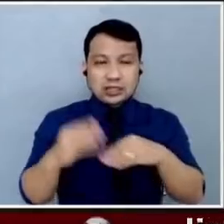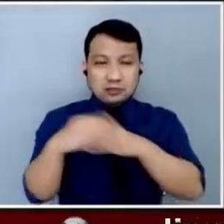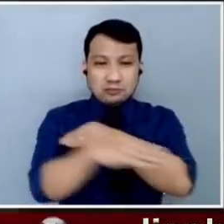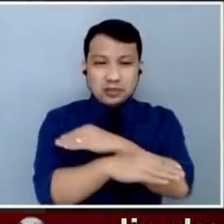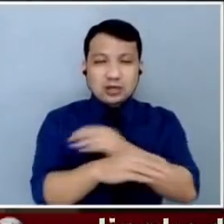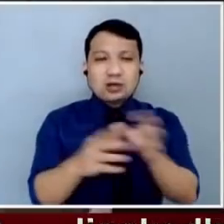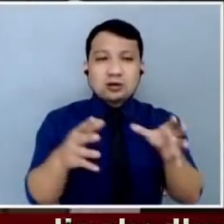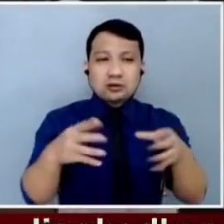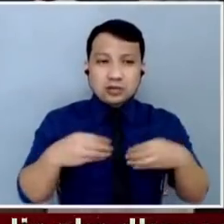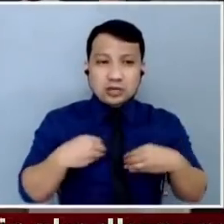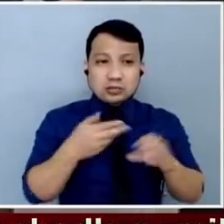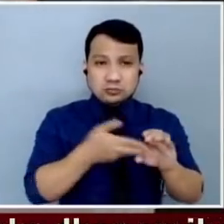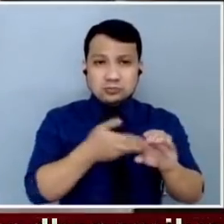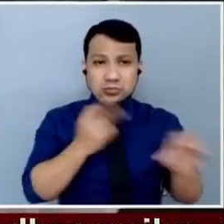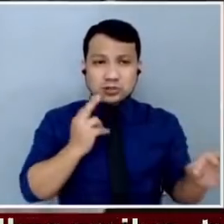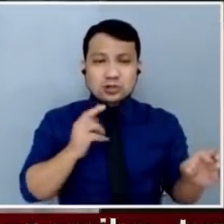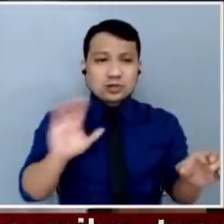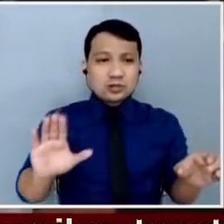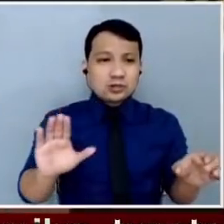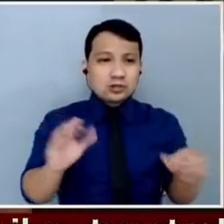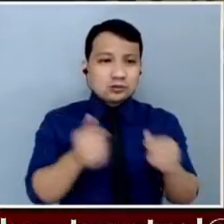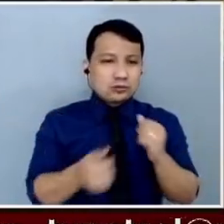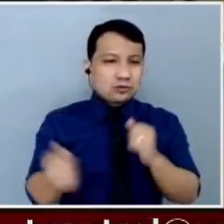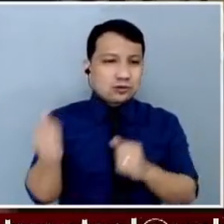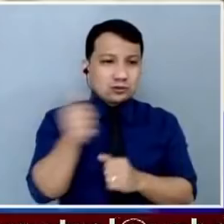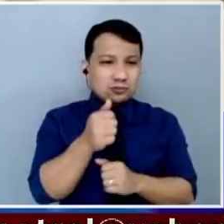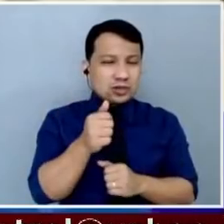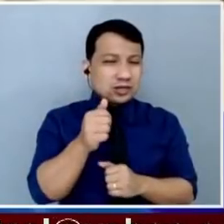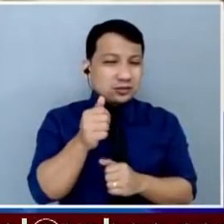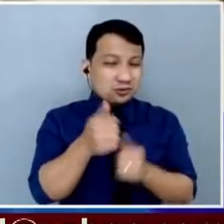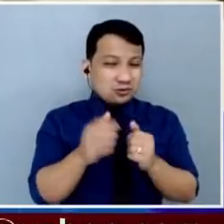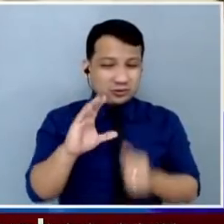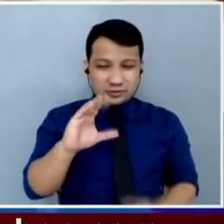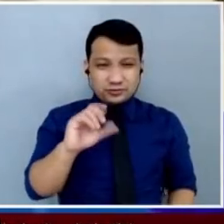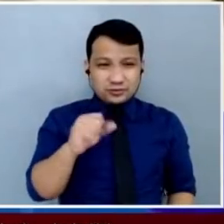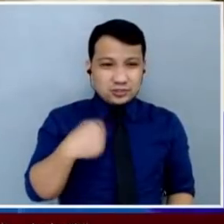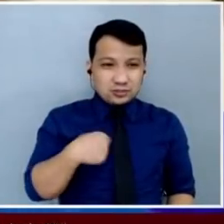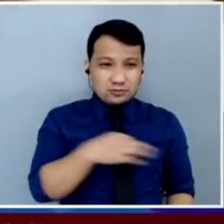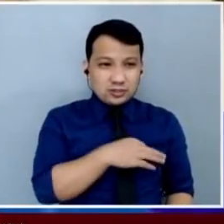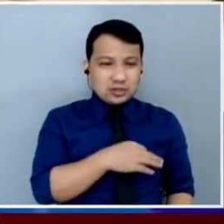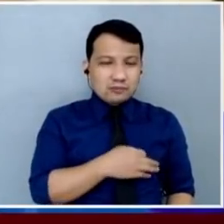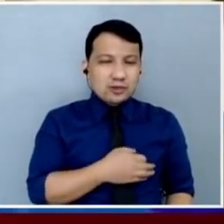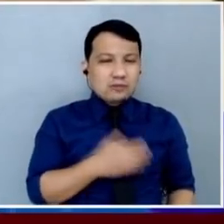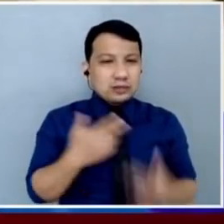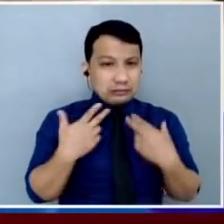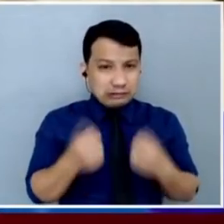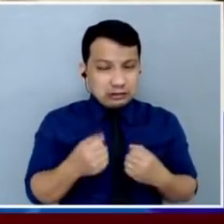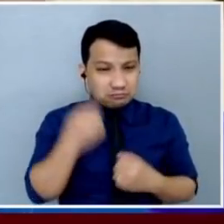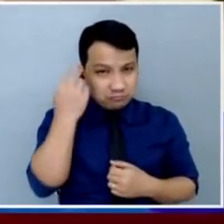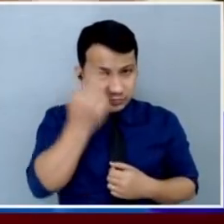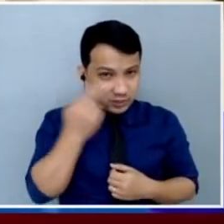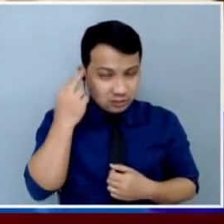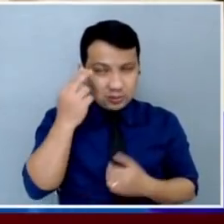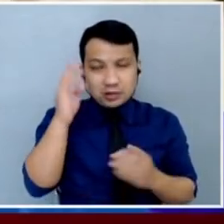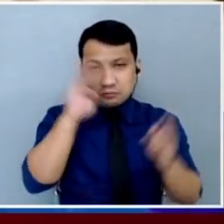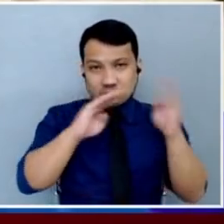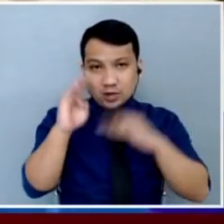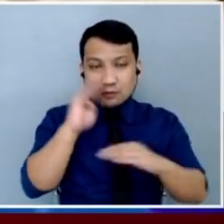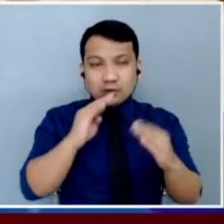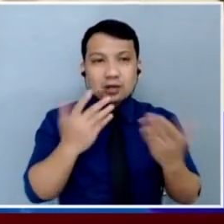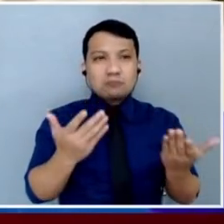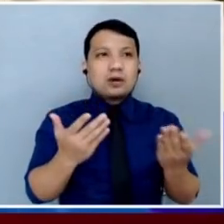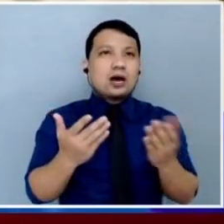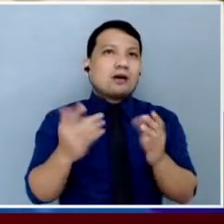ang pagbibitiw ng kanyang Chief of Staff. Nagkaroon siya ng health reason, that's one. Two, he has to attend to his